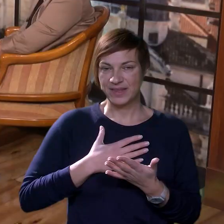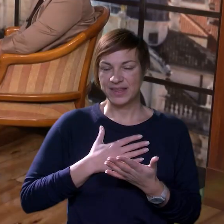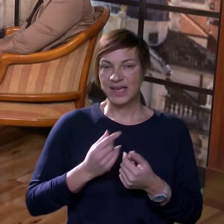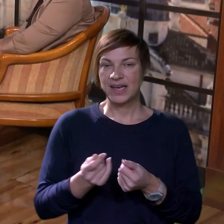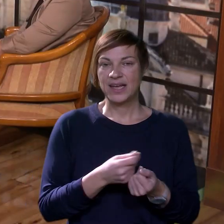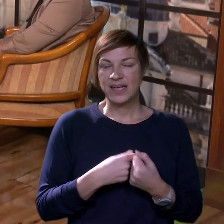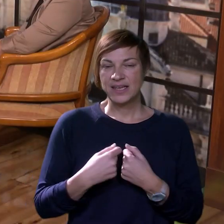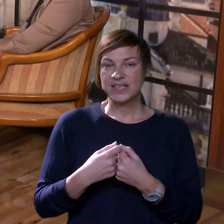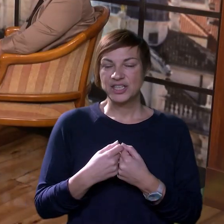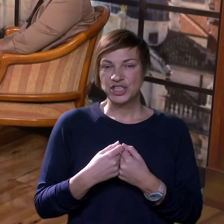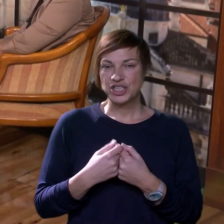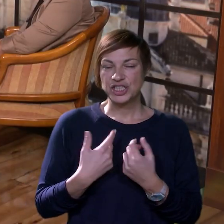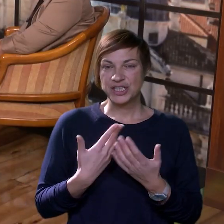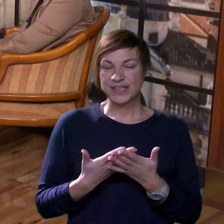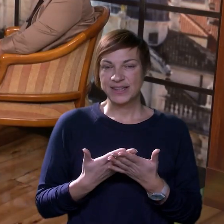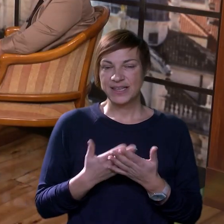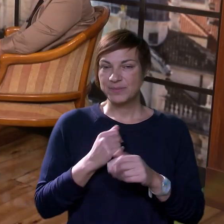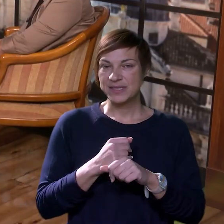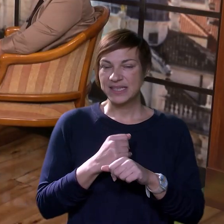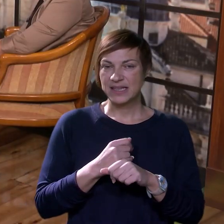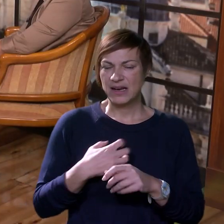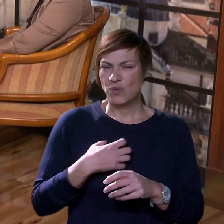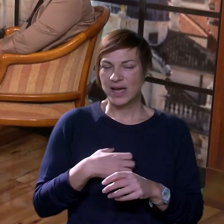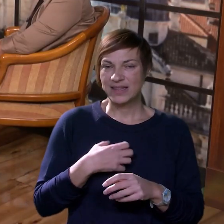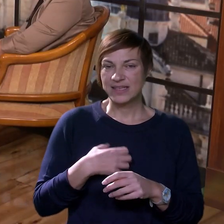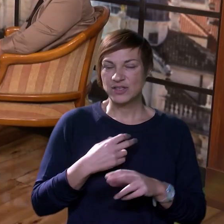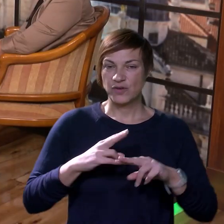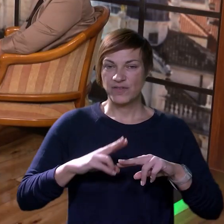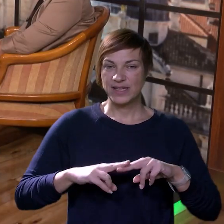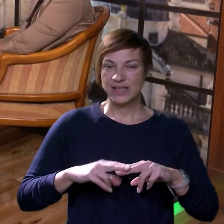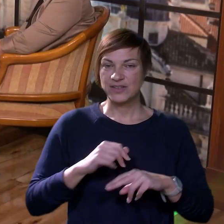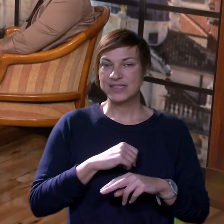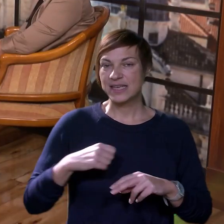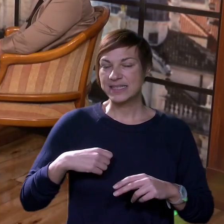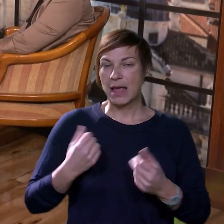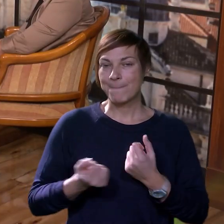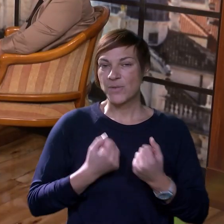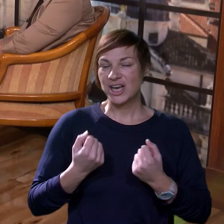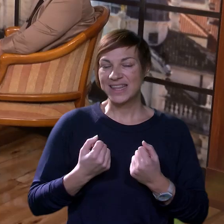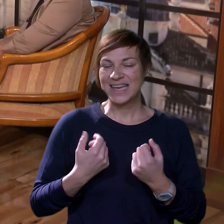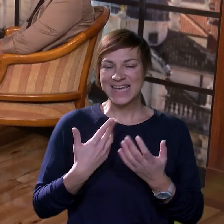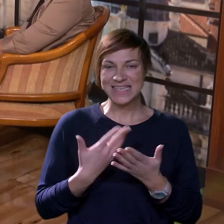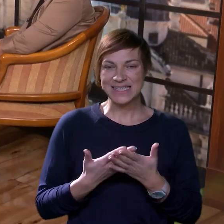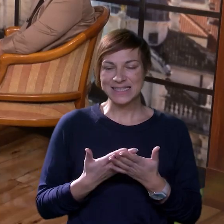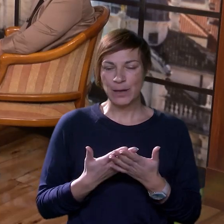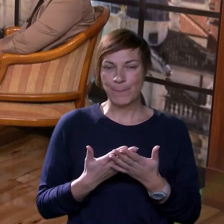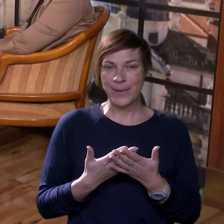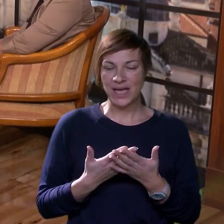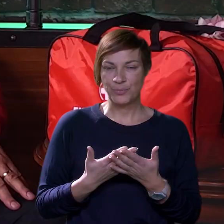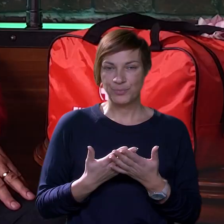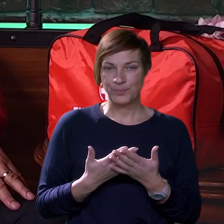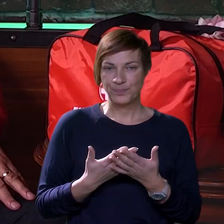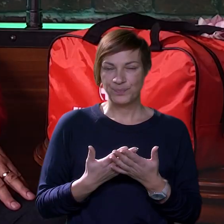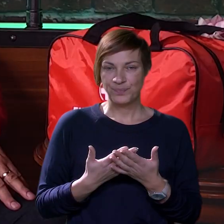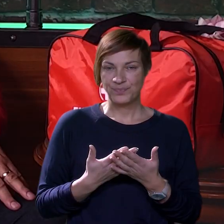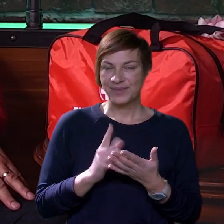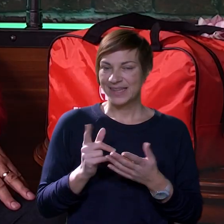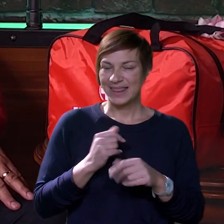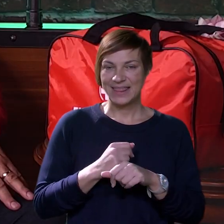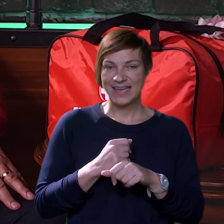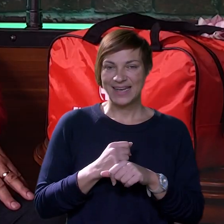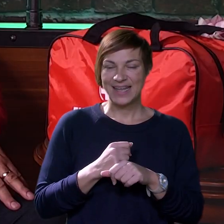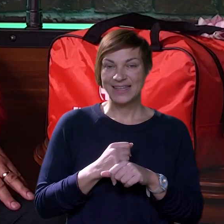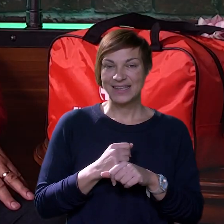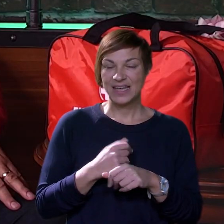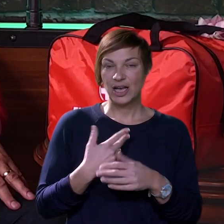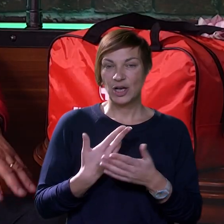ovaj naš tim, interventni tim za djelovanje u katastrofama, da i dalje ostane samo na treninzima i da ne